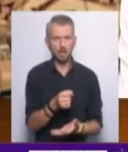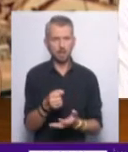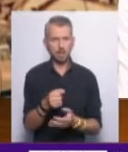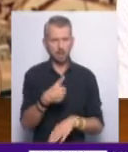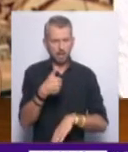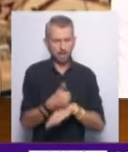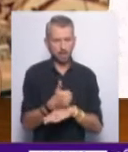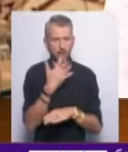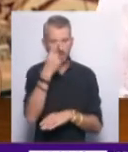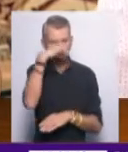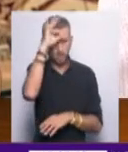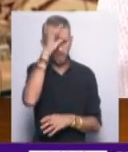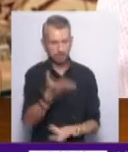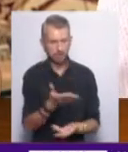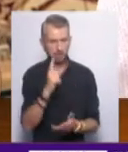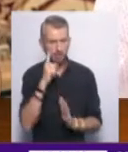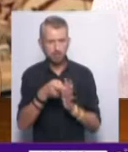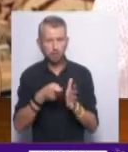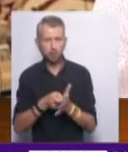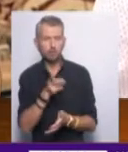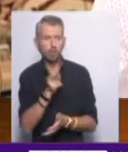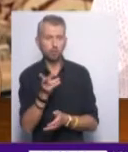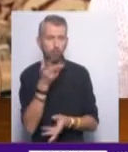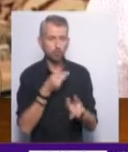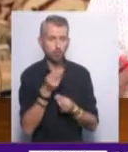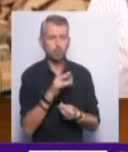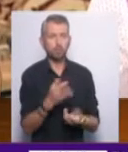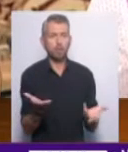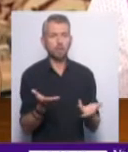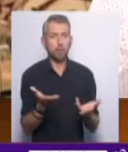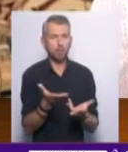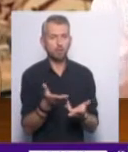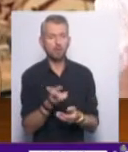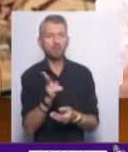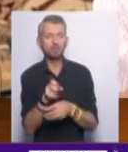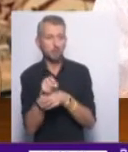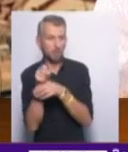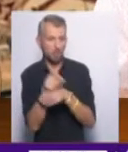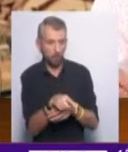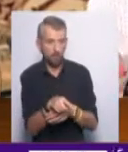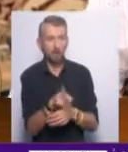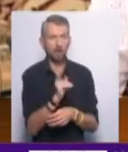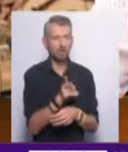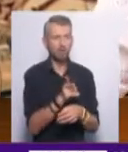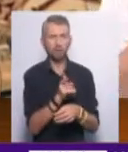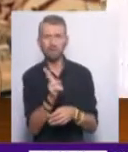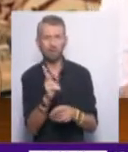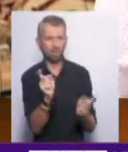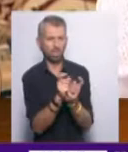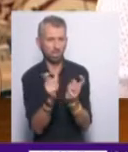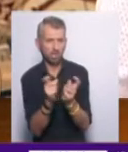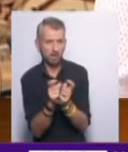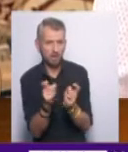керівника Нацполіції, з'ясовуйте, хто штучно, по якому замовленню, хтось з кимось свариться, пише замовлення,